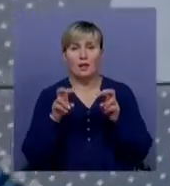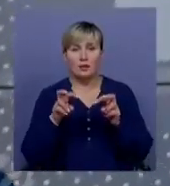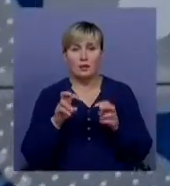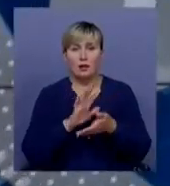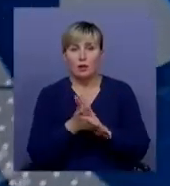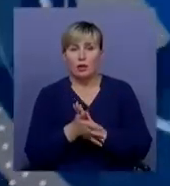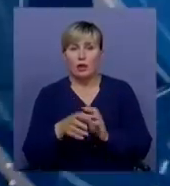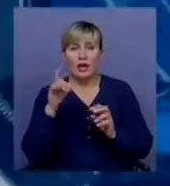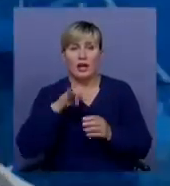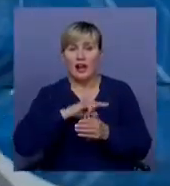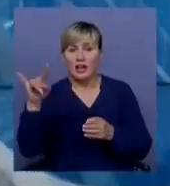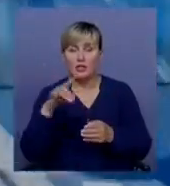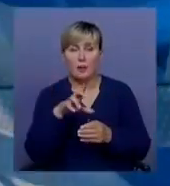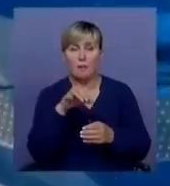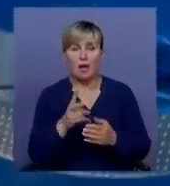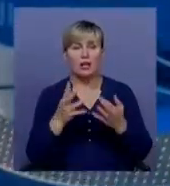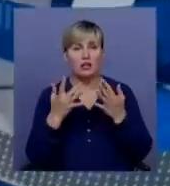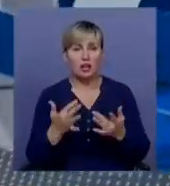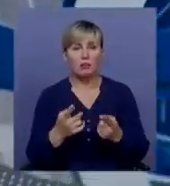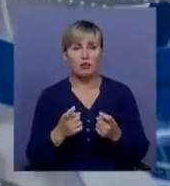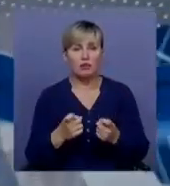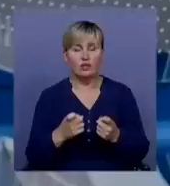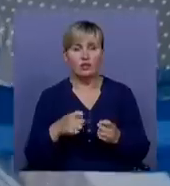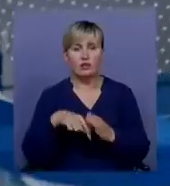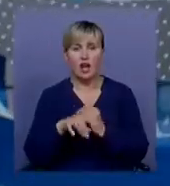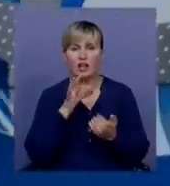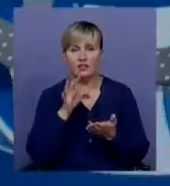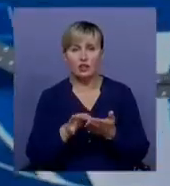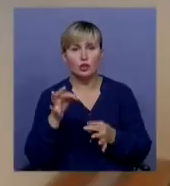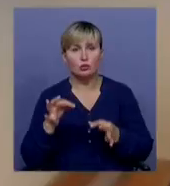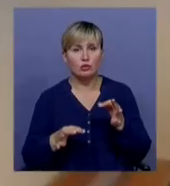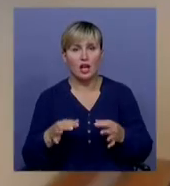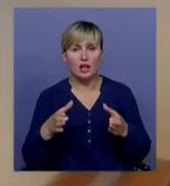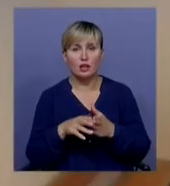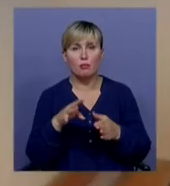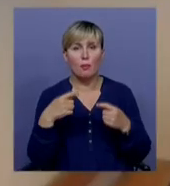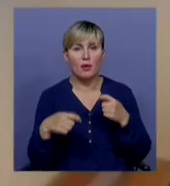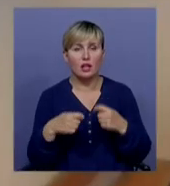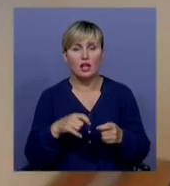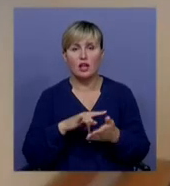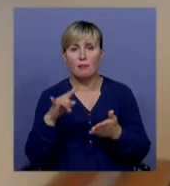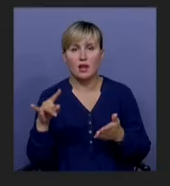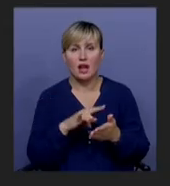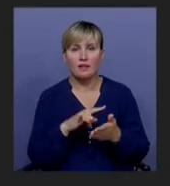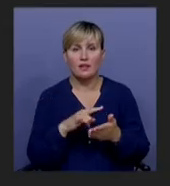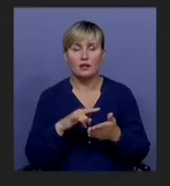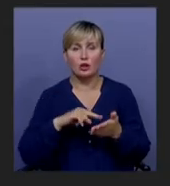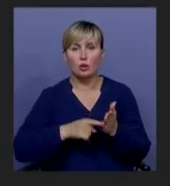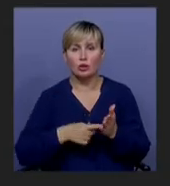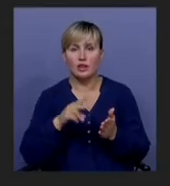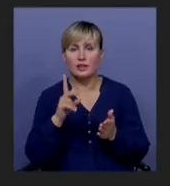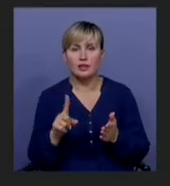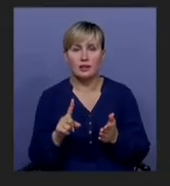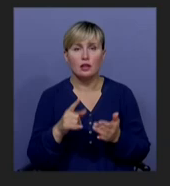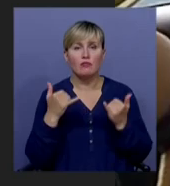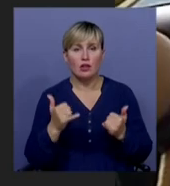рейсов авиакомпании БКР требуют привлечь в качестве соответчика в суде агентство по продаже авиабилетов aviata.kz. Сегодня